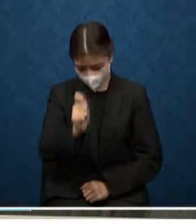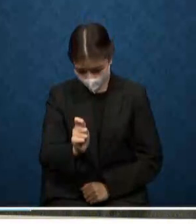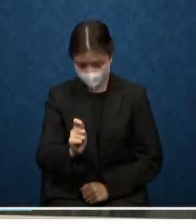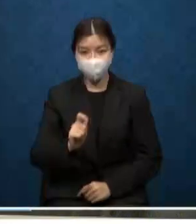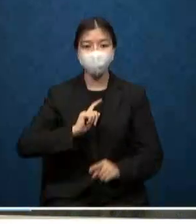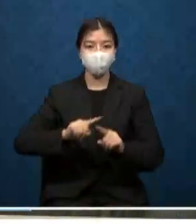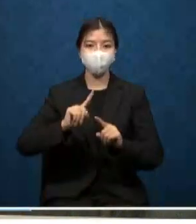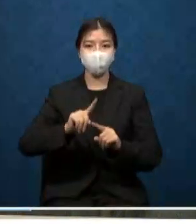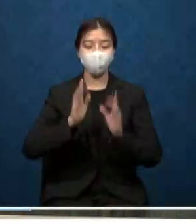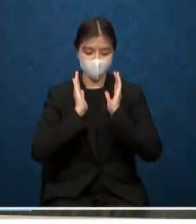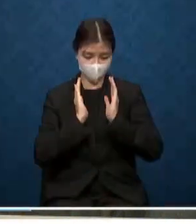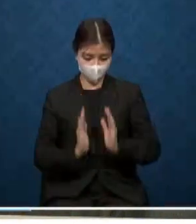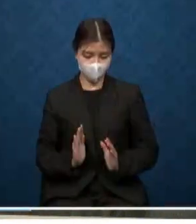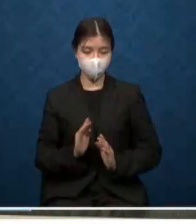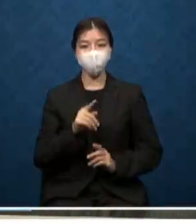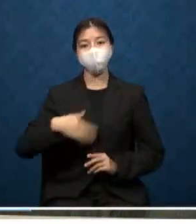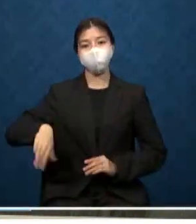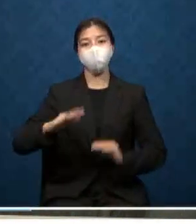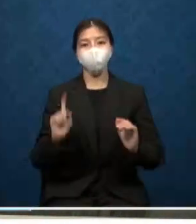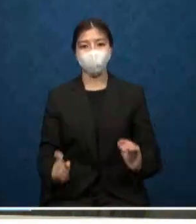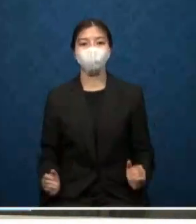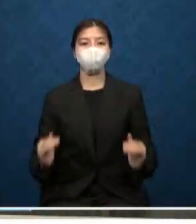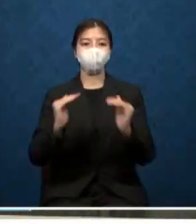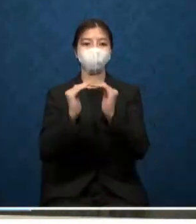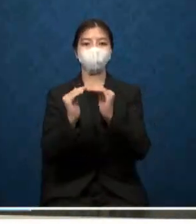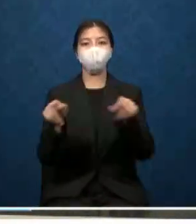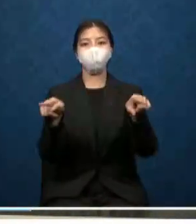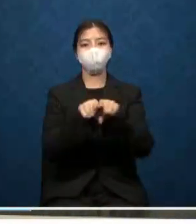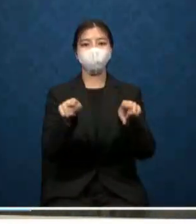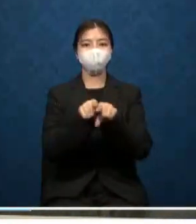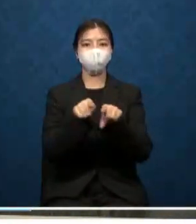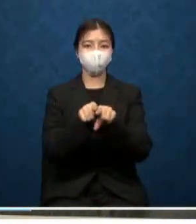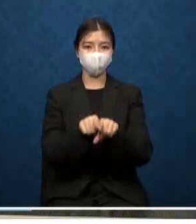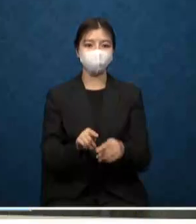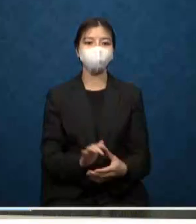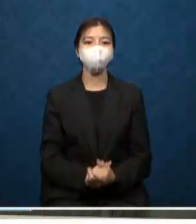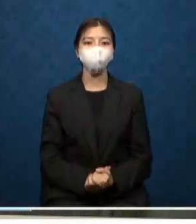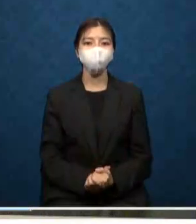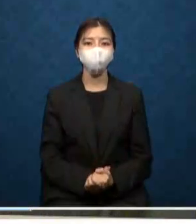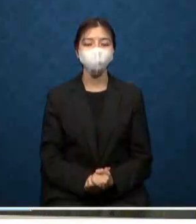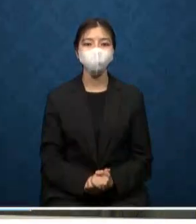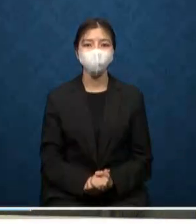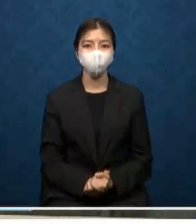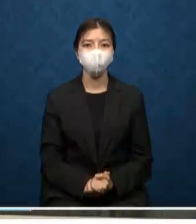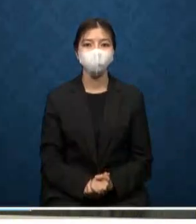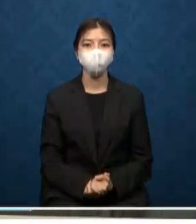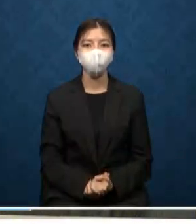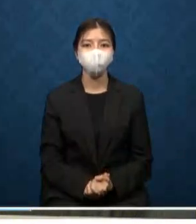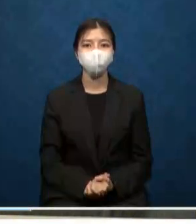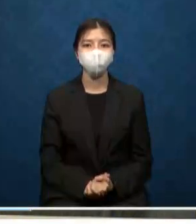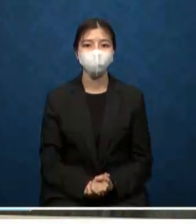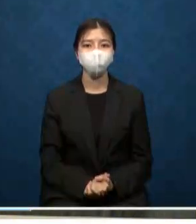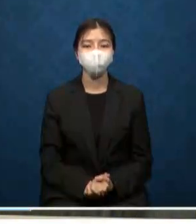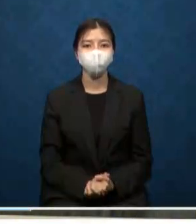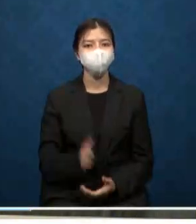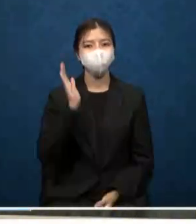รีของความเป็นมนุษย์ที่เขามีเพศสภาพของเขาไม่ตรงกับธรรมชาติที่เกิดมาในอน